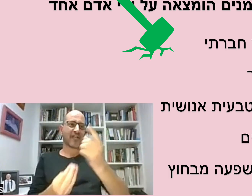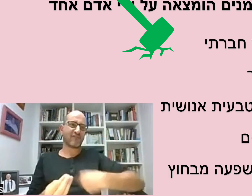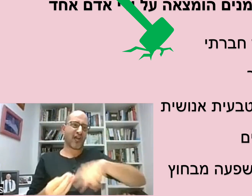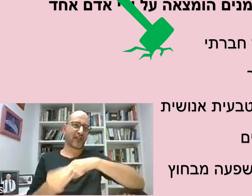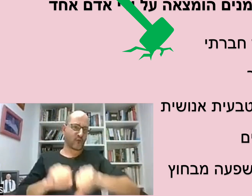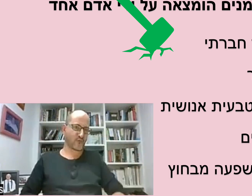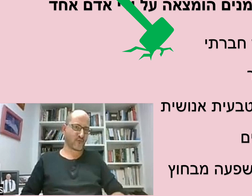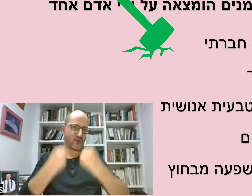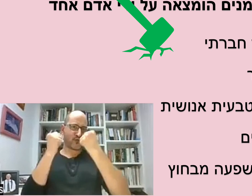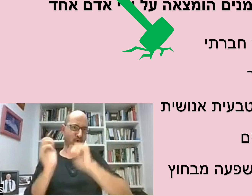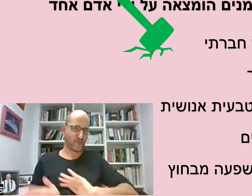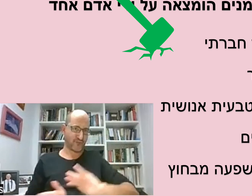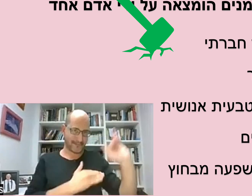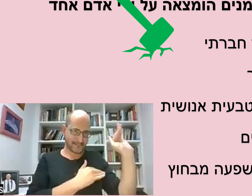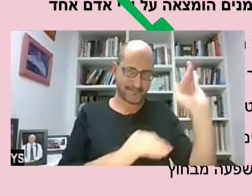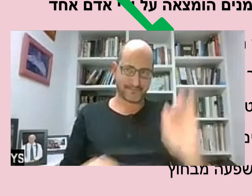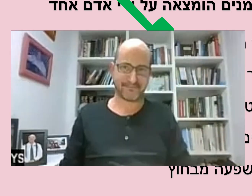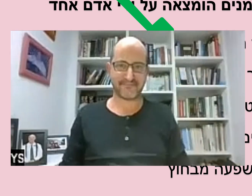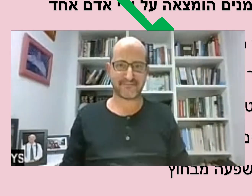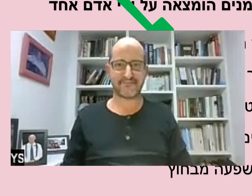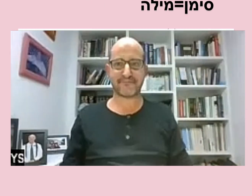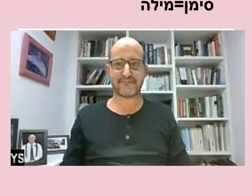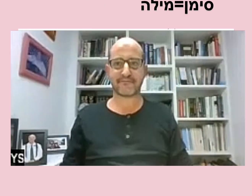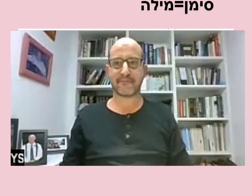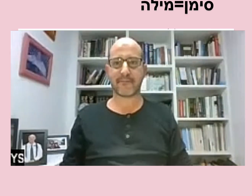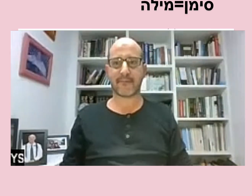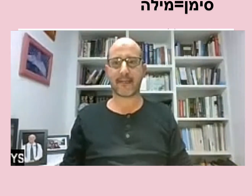אז בעצם זה מיתוס נוסף שאנחנו שברנו היום.